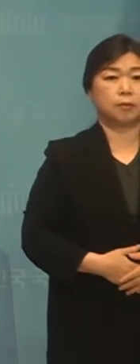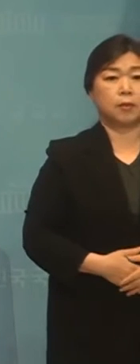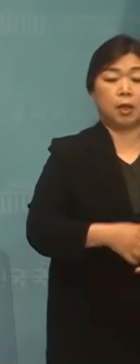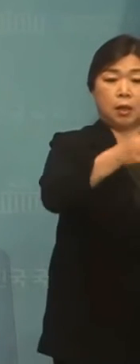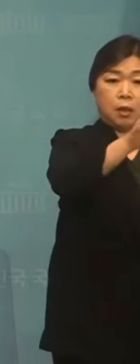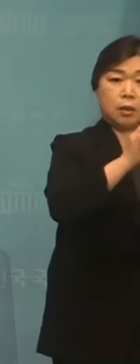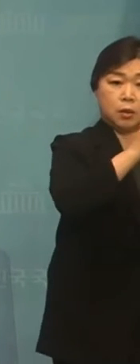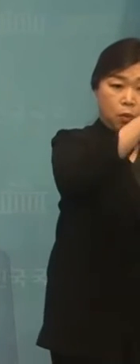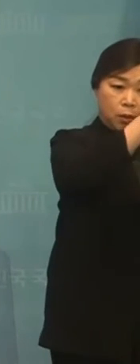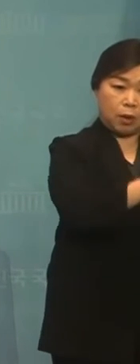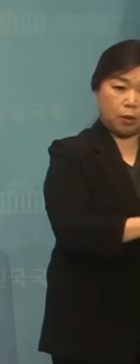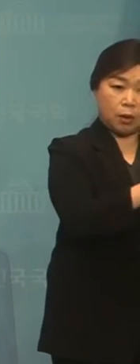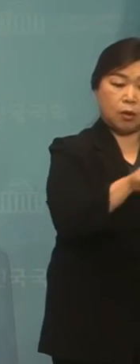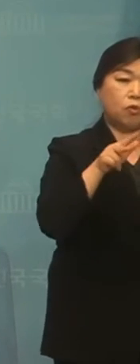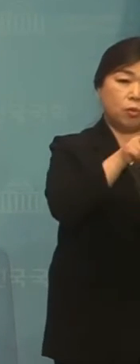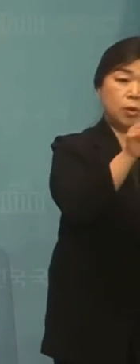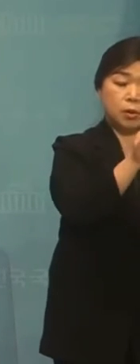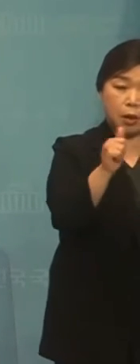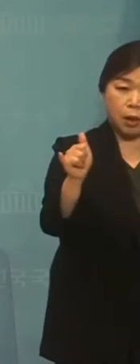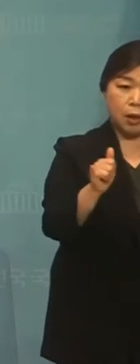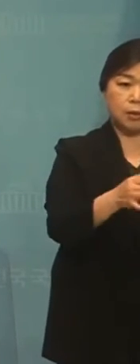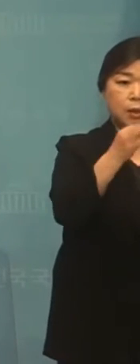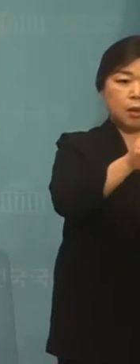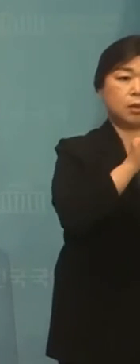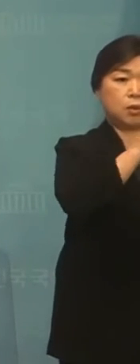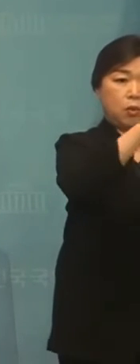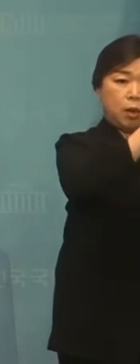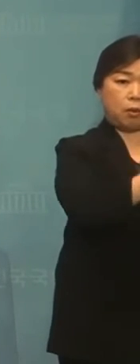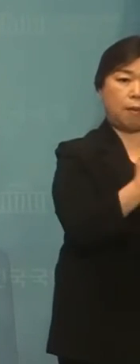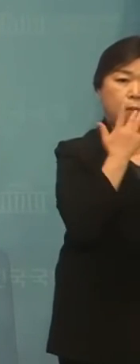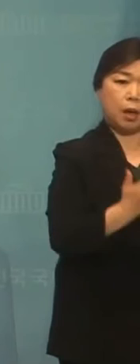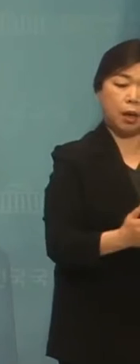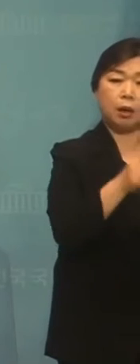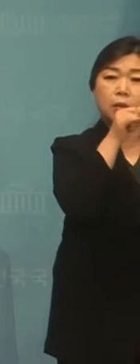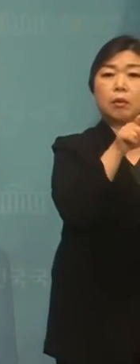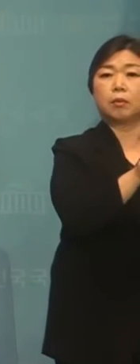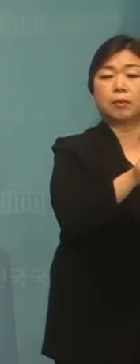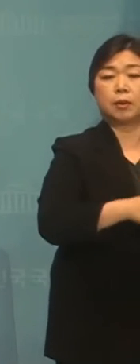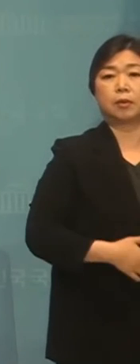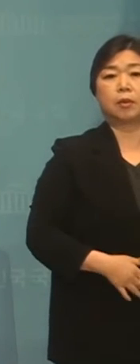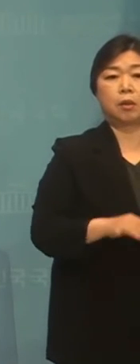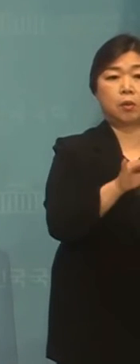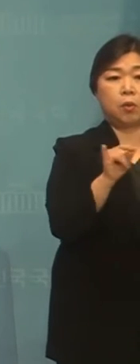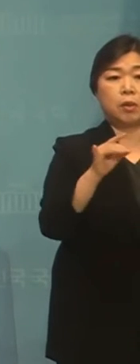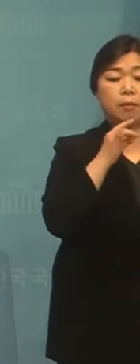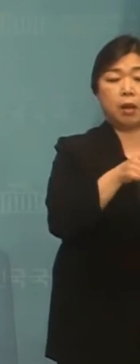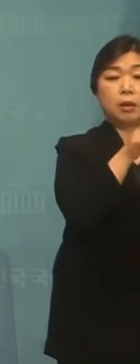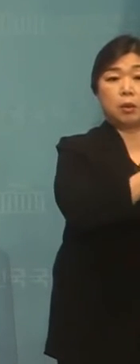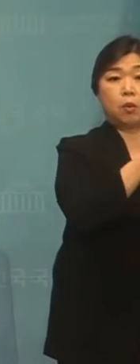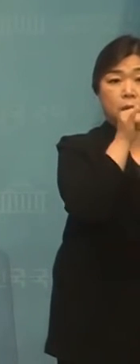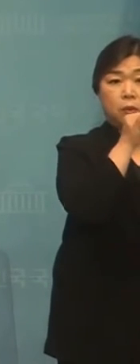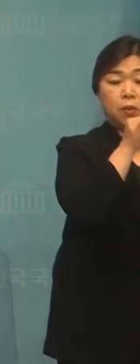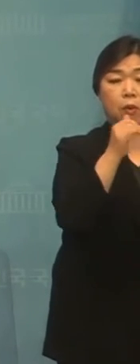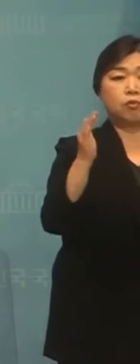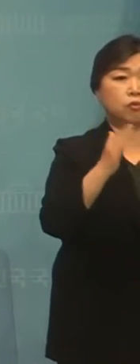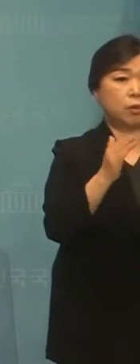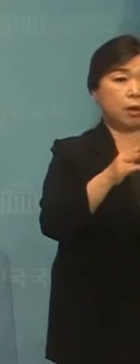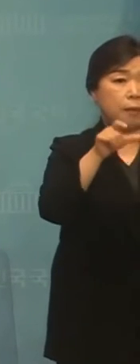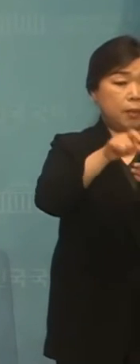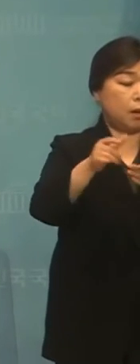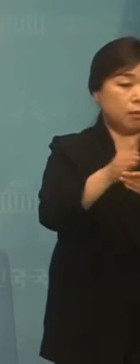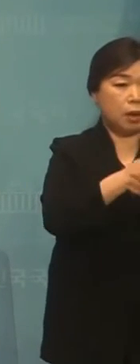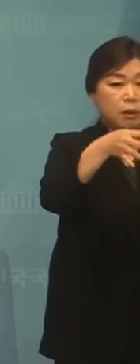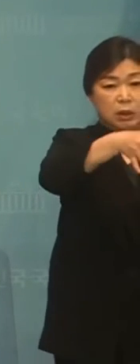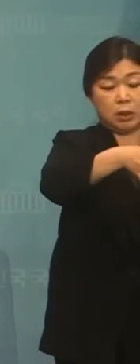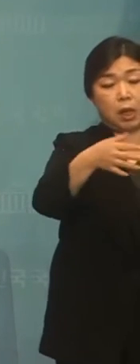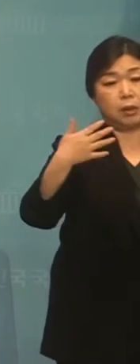재산 신고 내역에 후보자 재산 신고 내역에는 빠져있는 내용입니다. 토지만 기록되어 있고 주택은